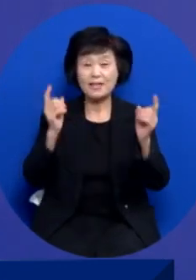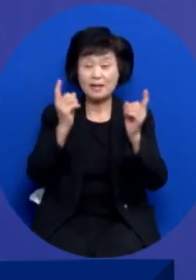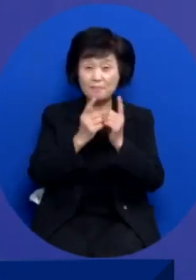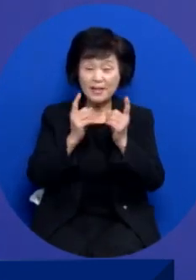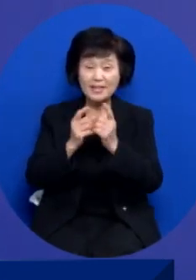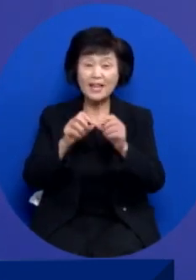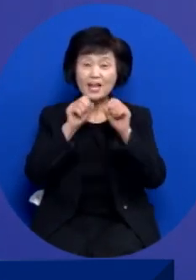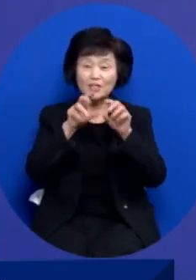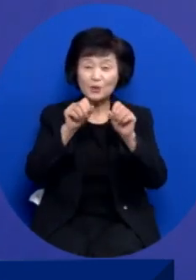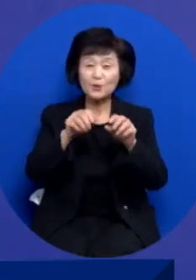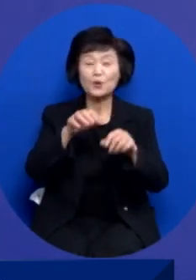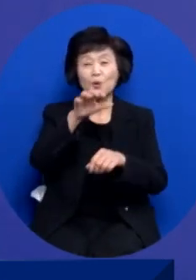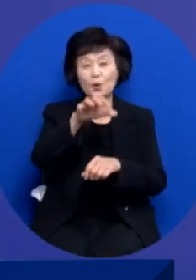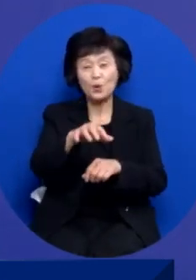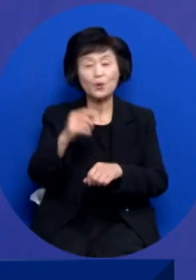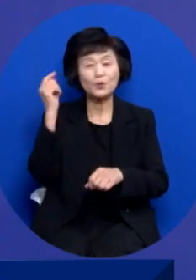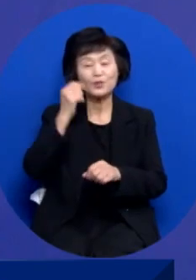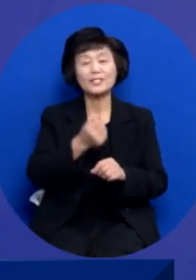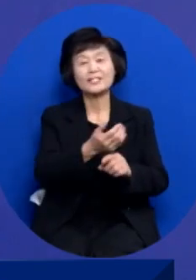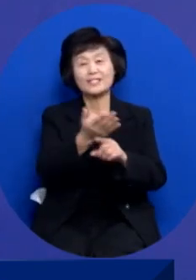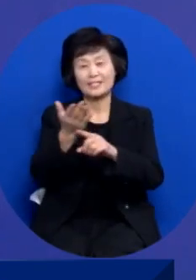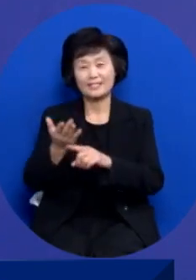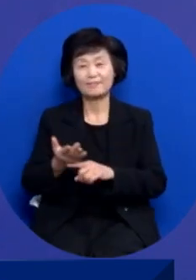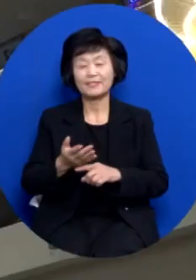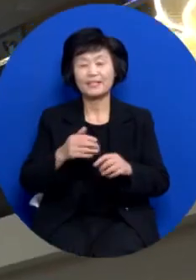현장을 필리핀 윤열통신원이 전해드립니다.